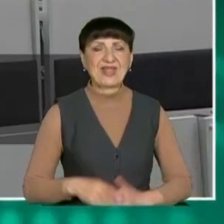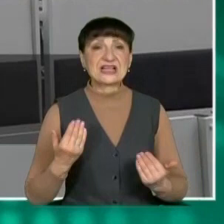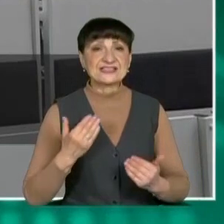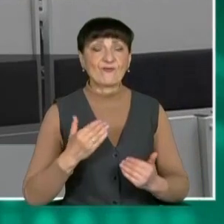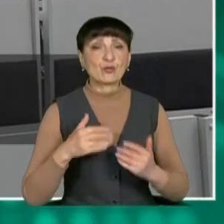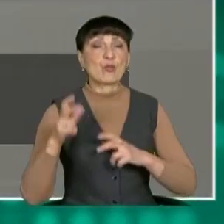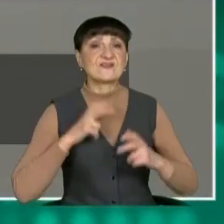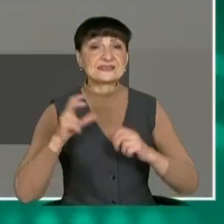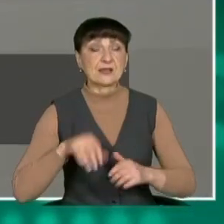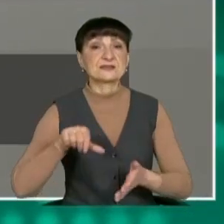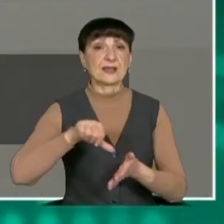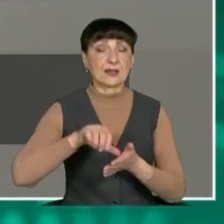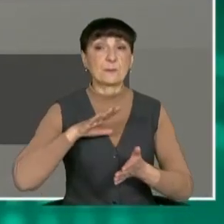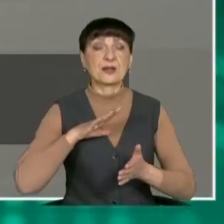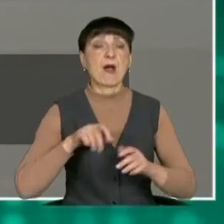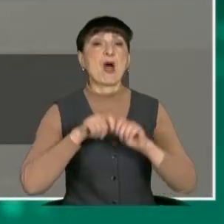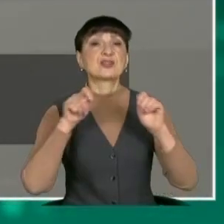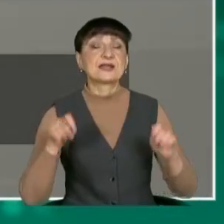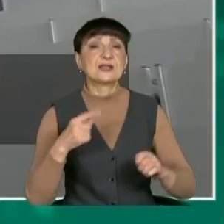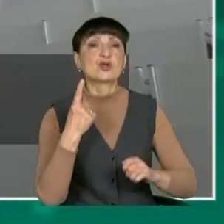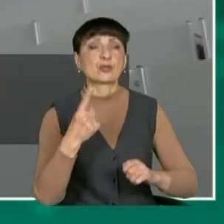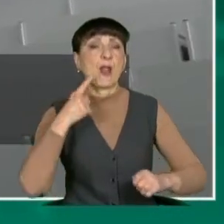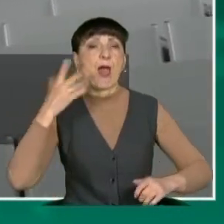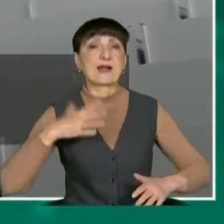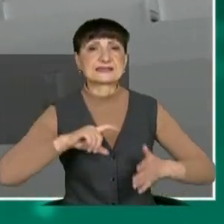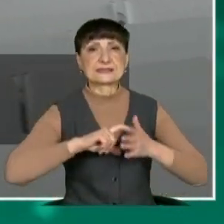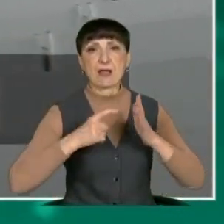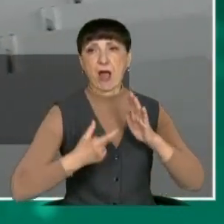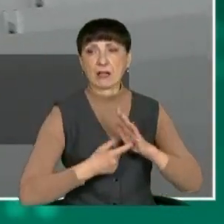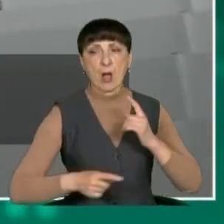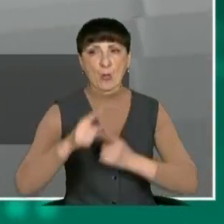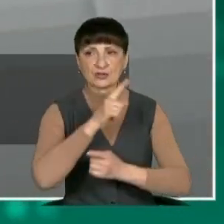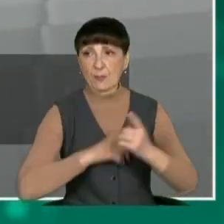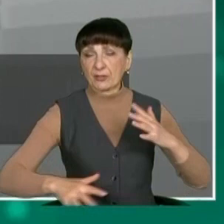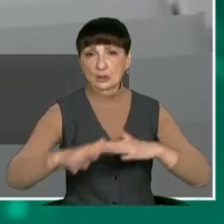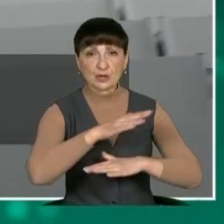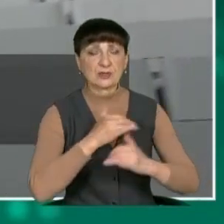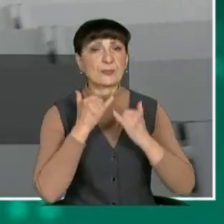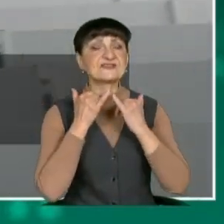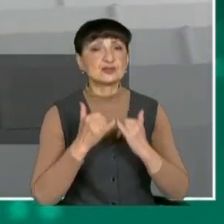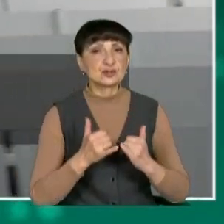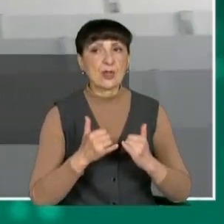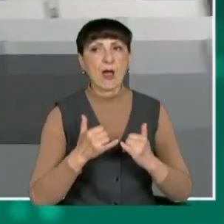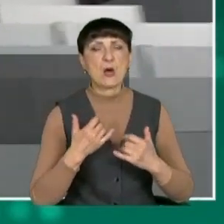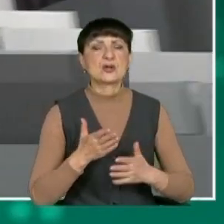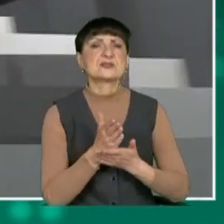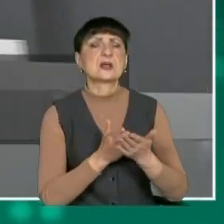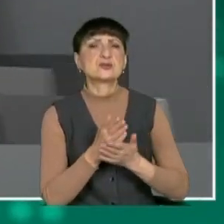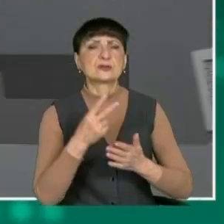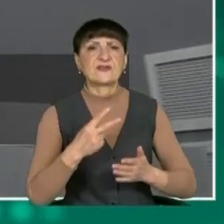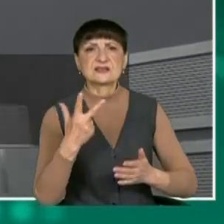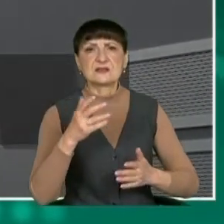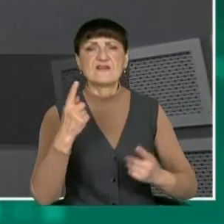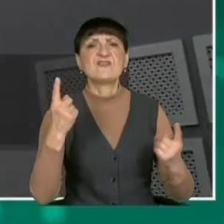же в университете состоялось открытие еще одного лекционного зала. Модернизированная площадка посвящена заслугам 23